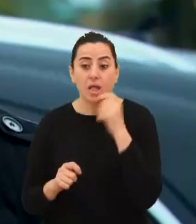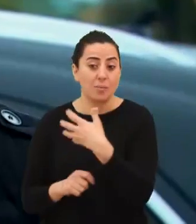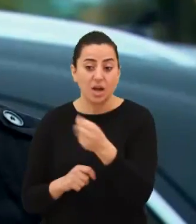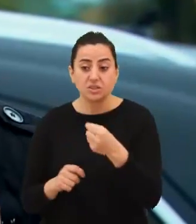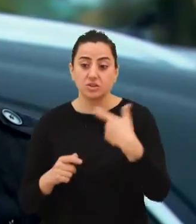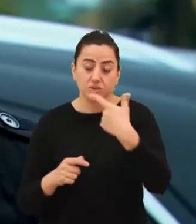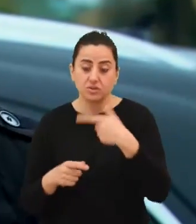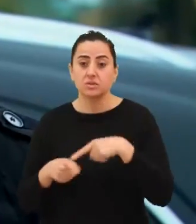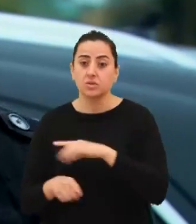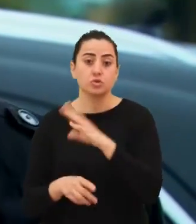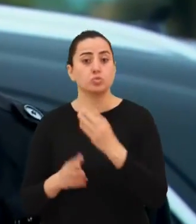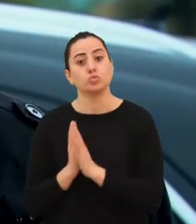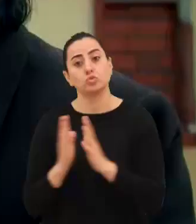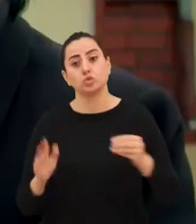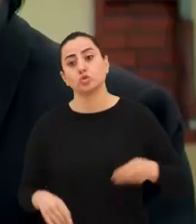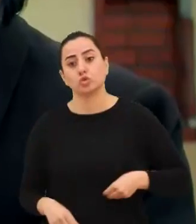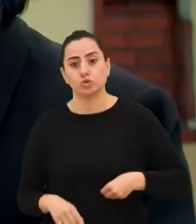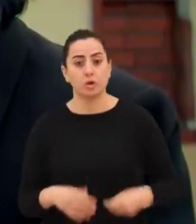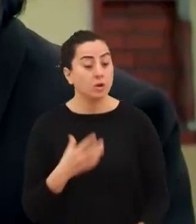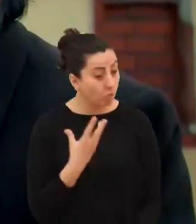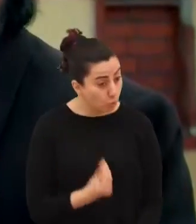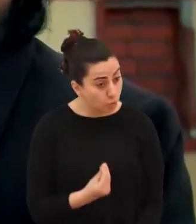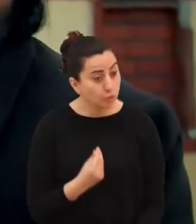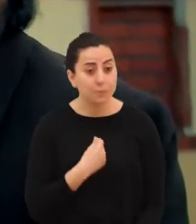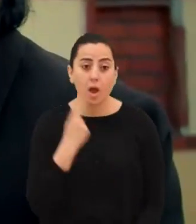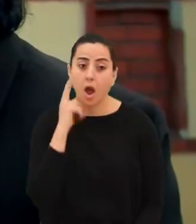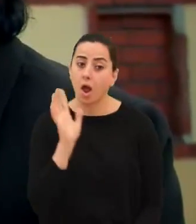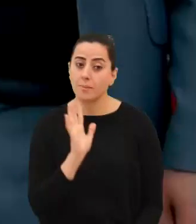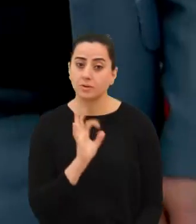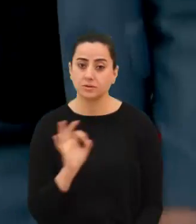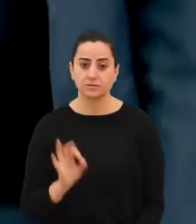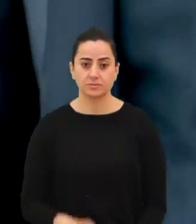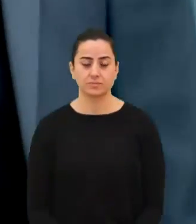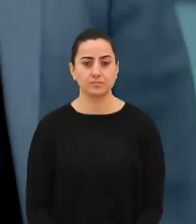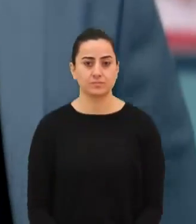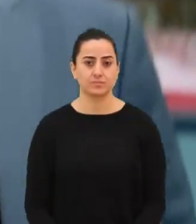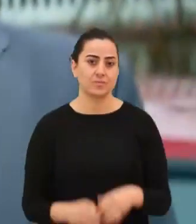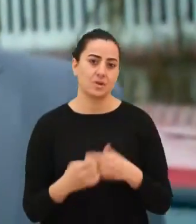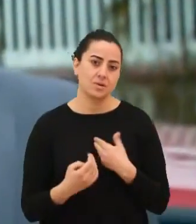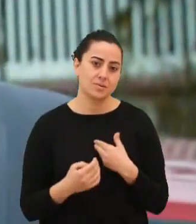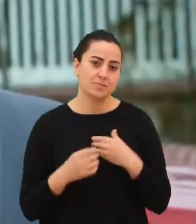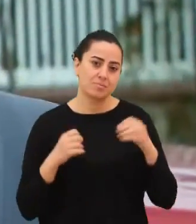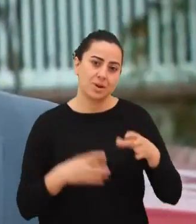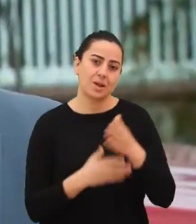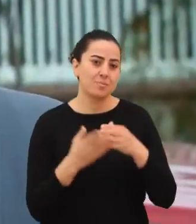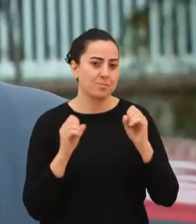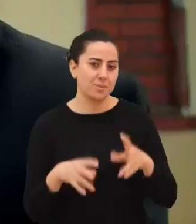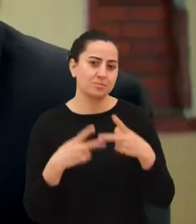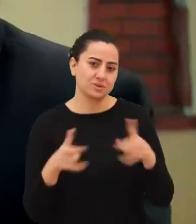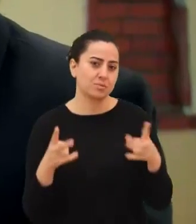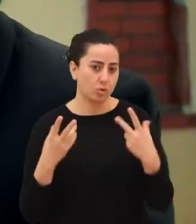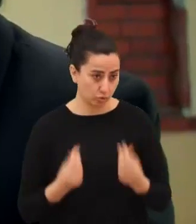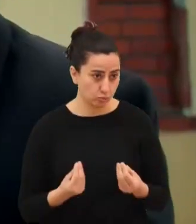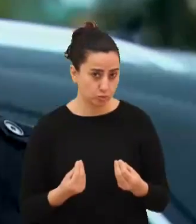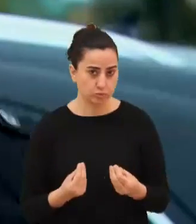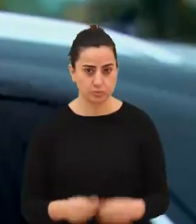tehdit çok büyük bir suçtur. Hadi ya, biz bunu bilmiyorduk. O zaman dönelim biz bu yoldan. Bırakalım, serbest bırakalım bu